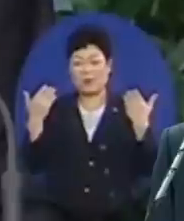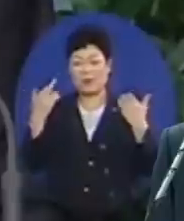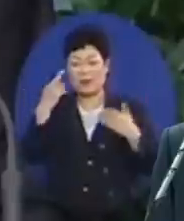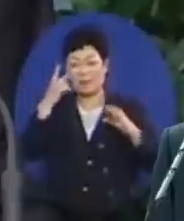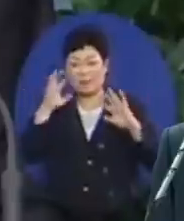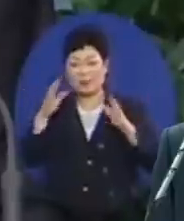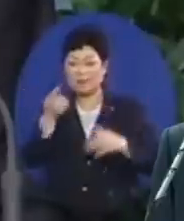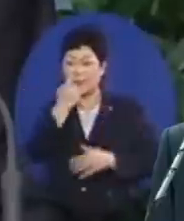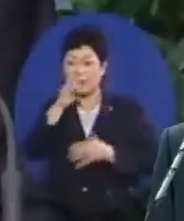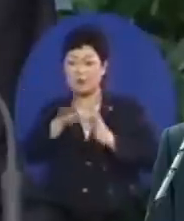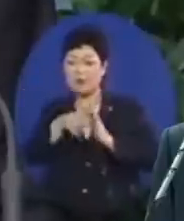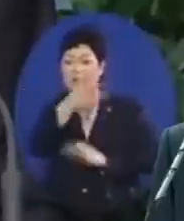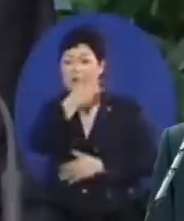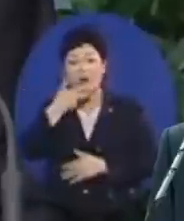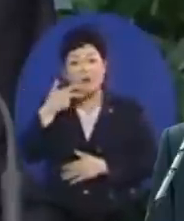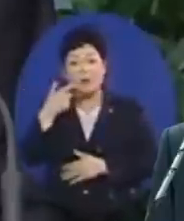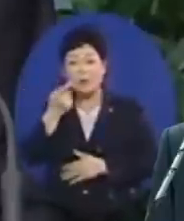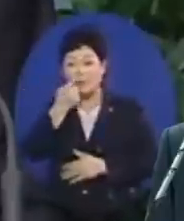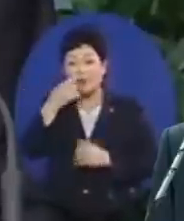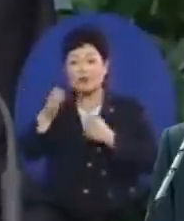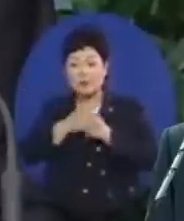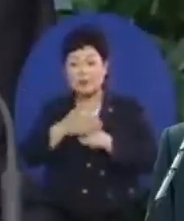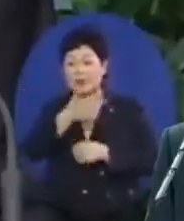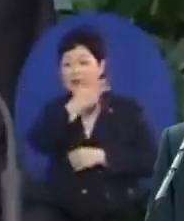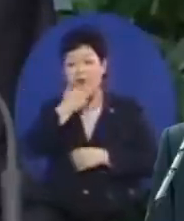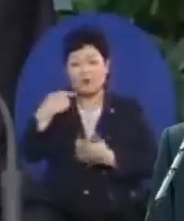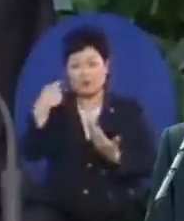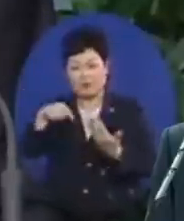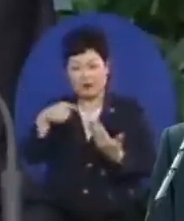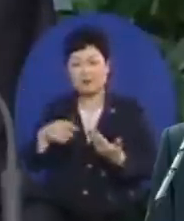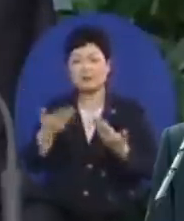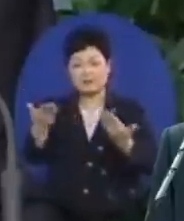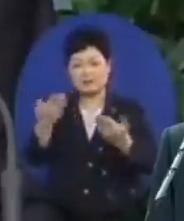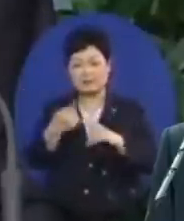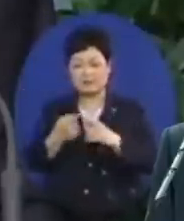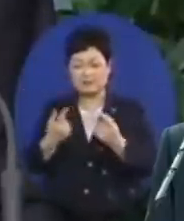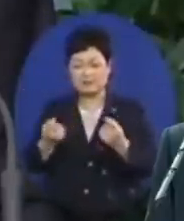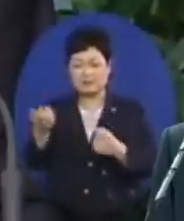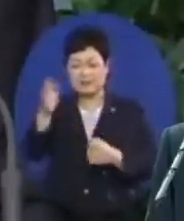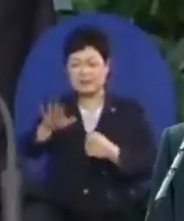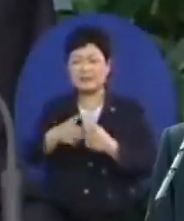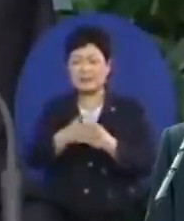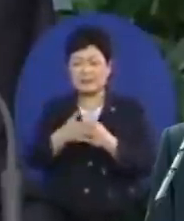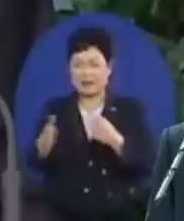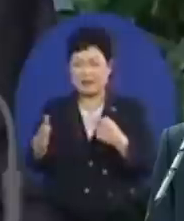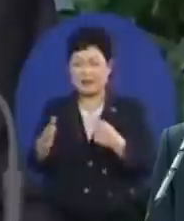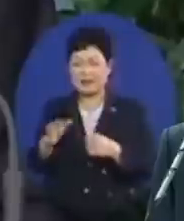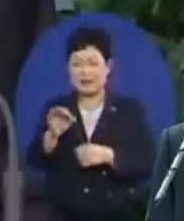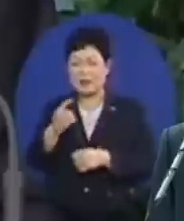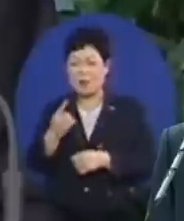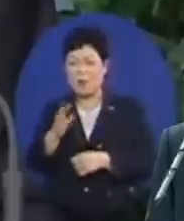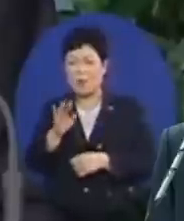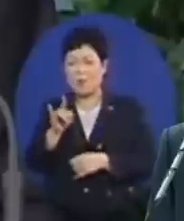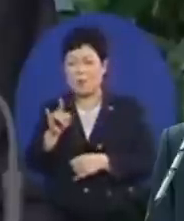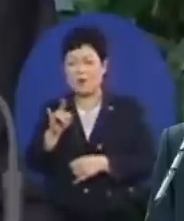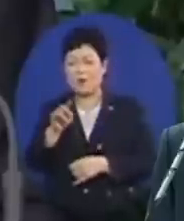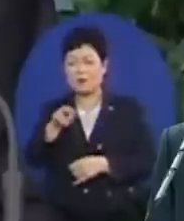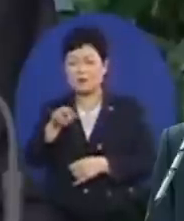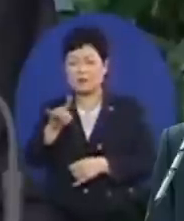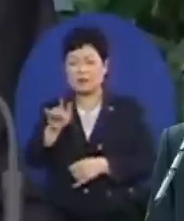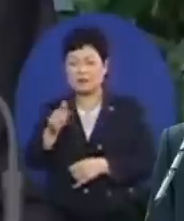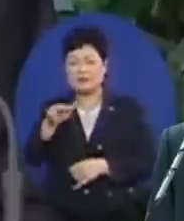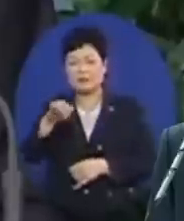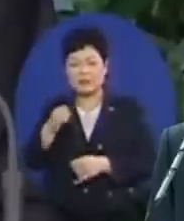미국에서 배울 때 영어로 배웠기 때문에 내가 영어로 전도를 하는 것입니다. 그래서 오브세션, 오퍼레션,